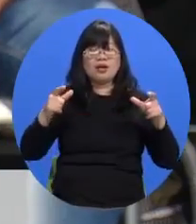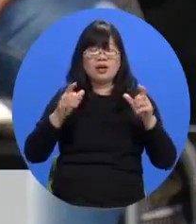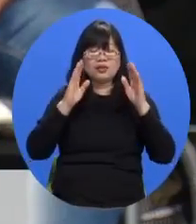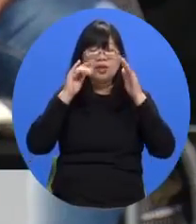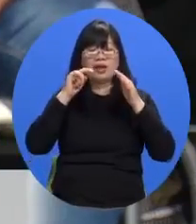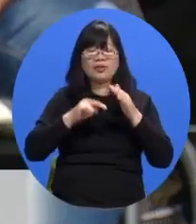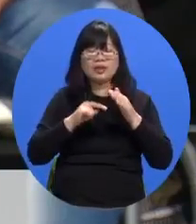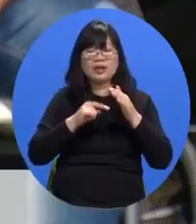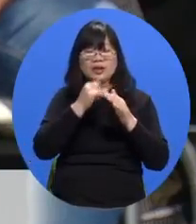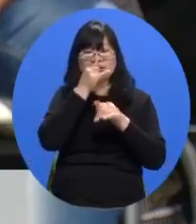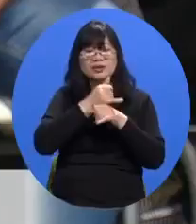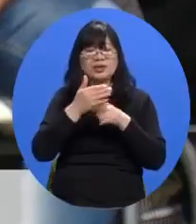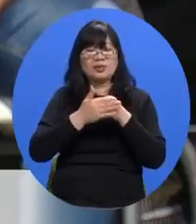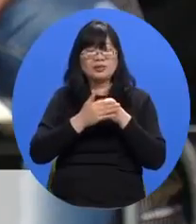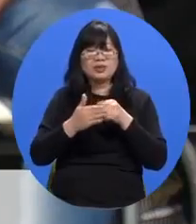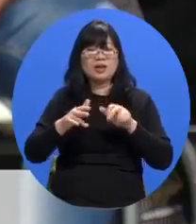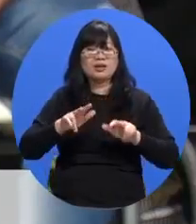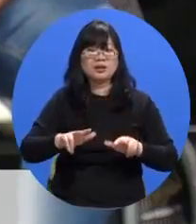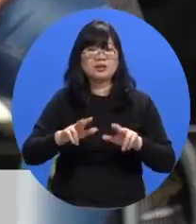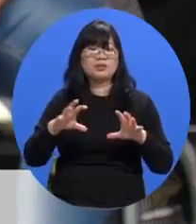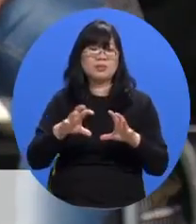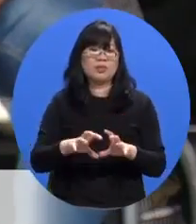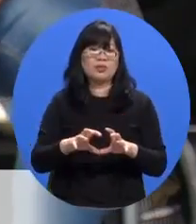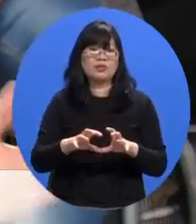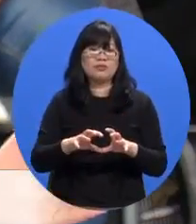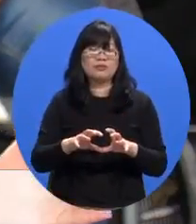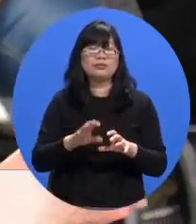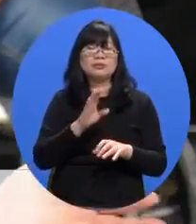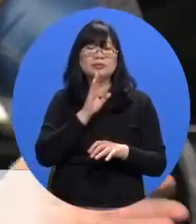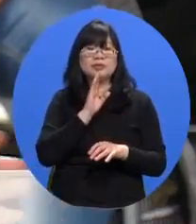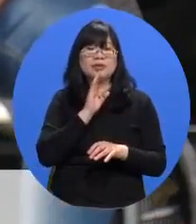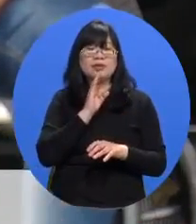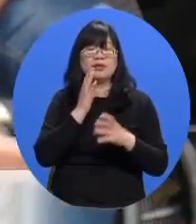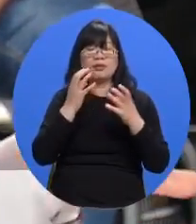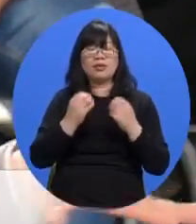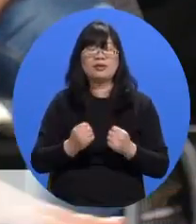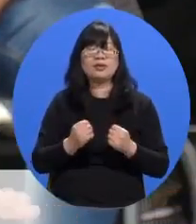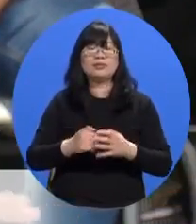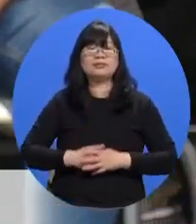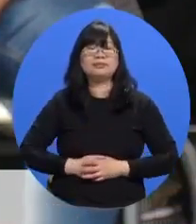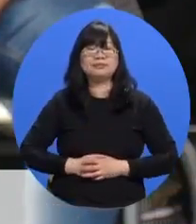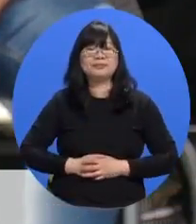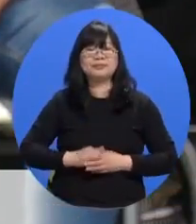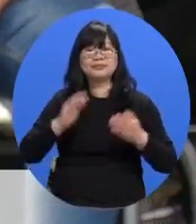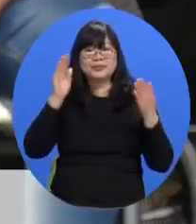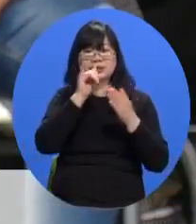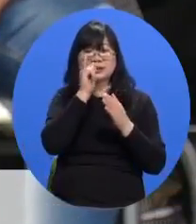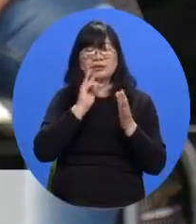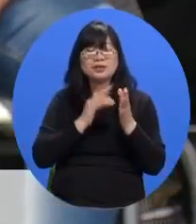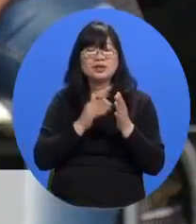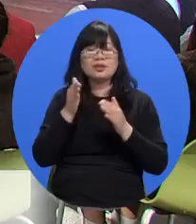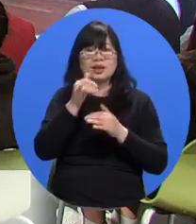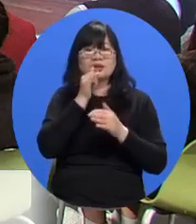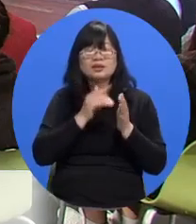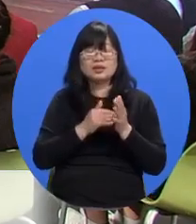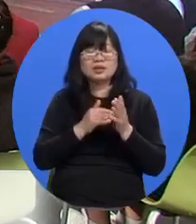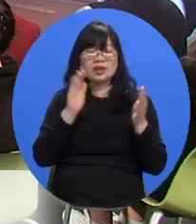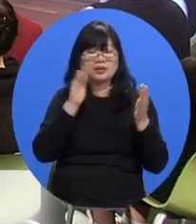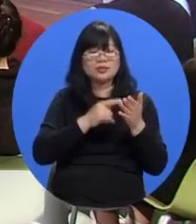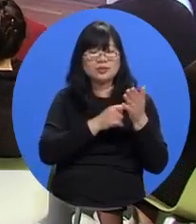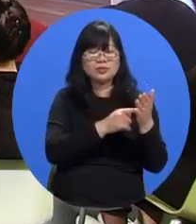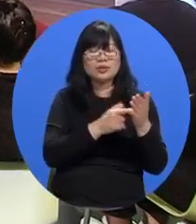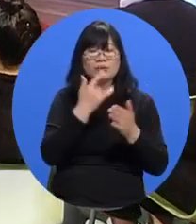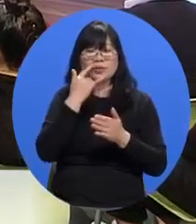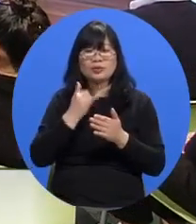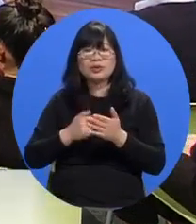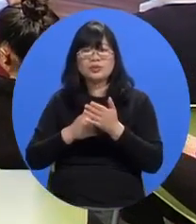녹아가면서 이렇게 가는 지금 이런 모임들이 상당히 많이 이렇게 지금 확산되고 있습니다. 전국적으로. 예, 예, 예. 왜냐하면 학생들의 요구나